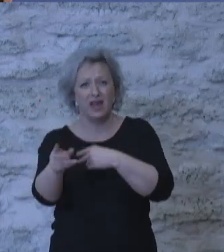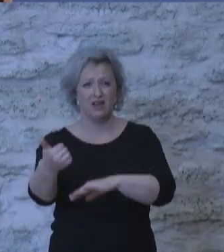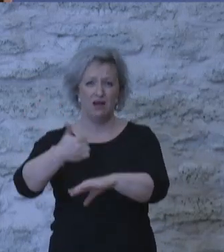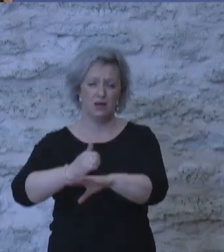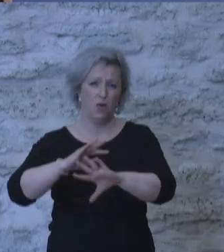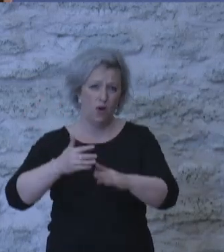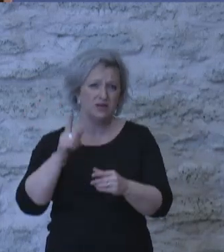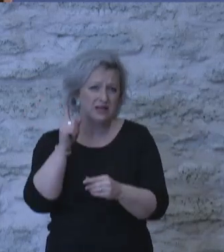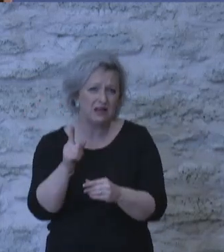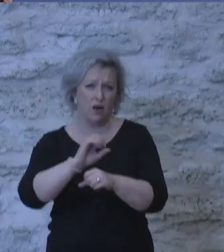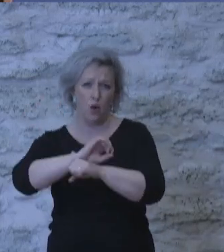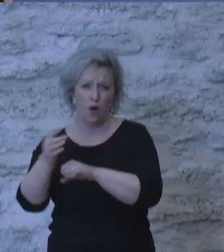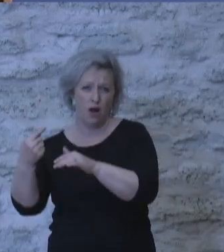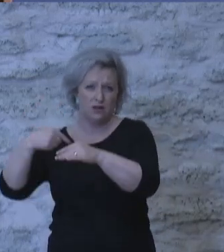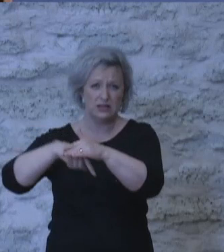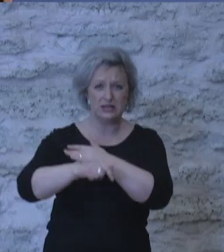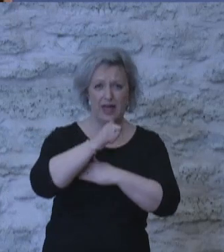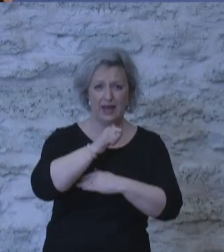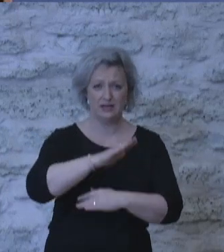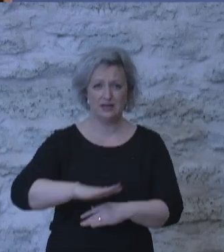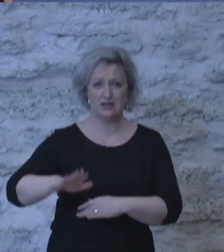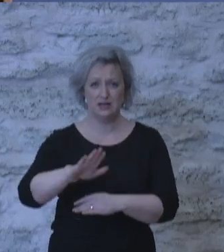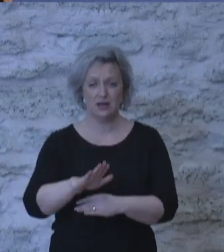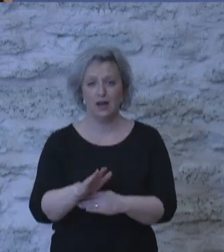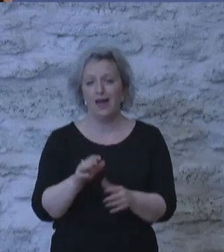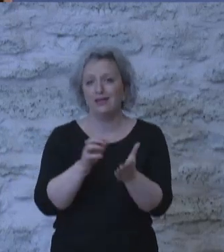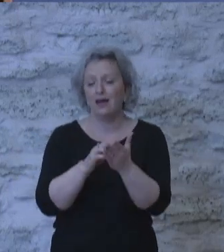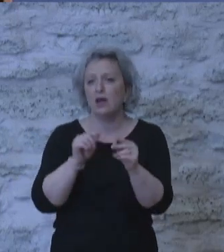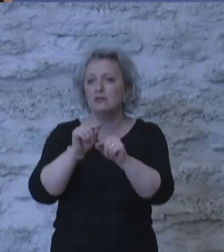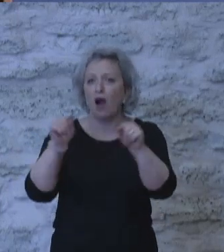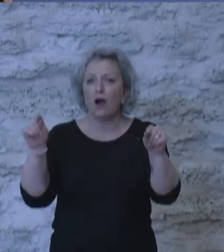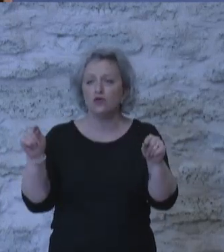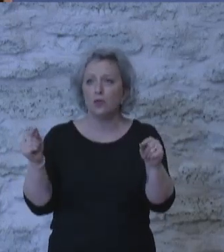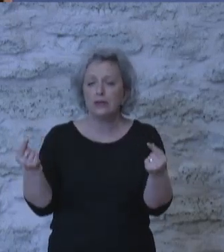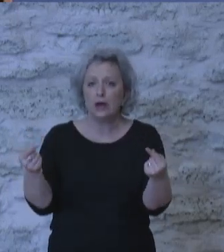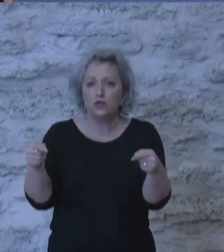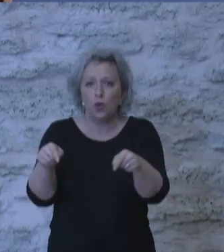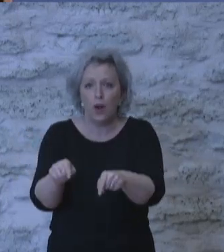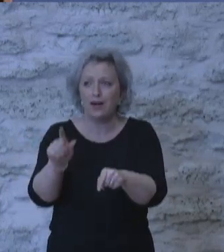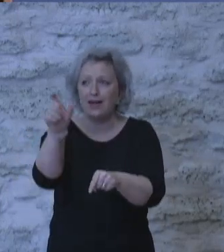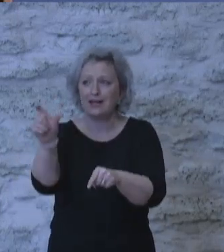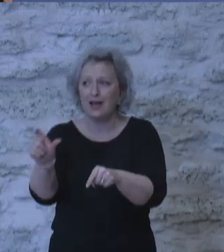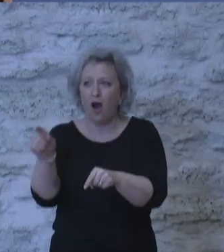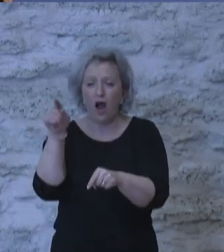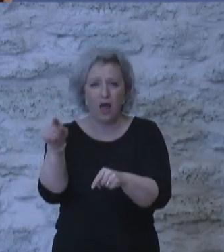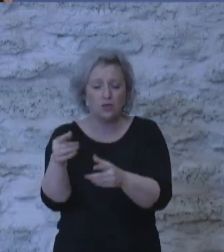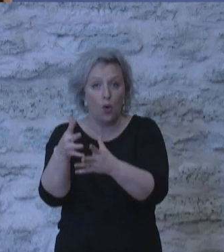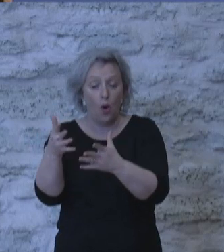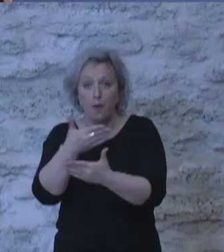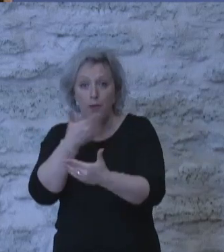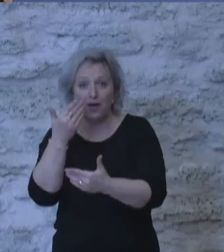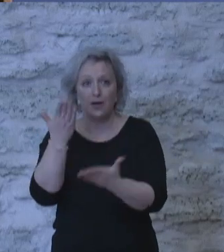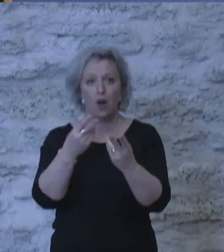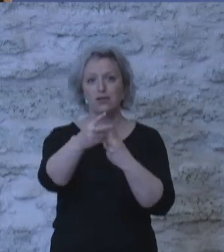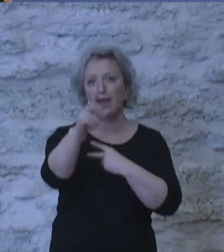näitab praegu see, et see nakatumise tulek võibolla ei ole olnud Itaalias kõige suurem, et on olnud hoopis